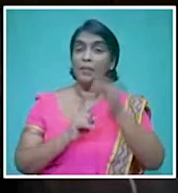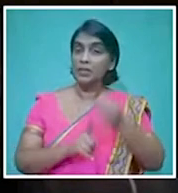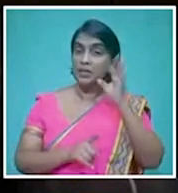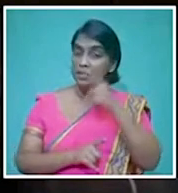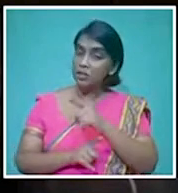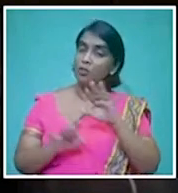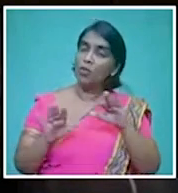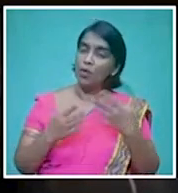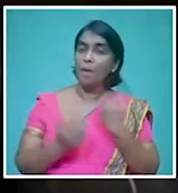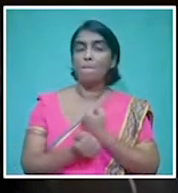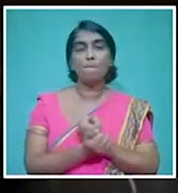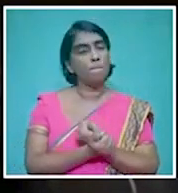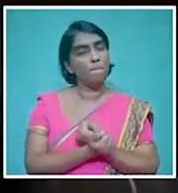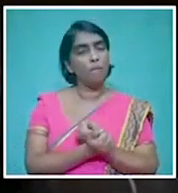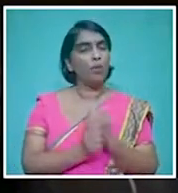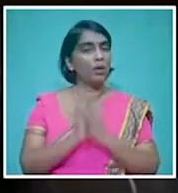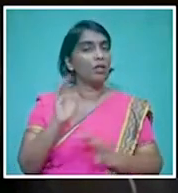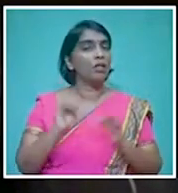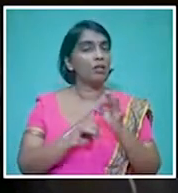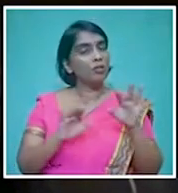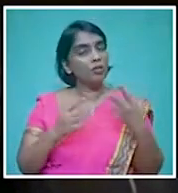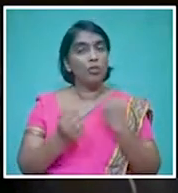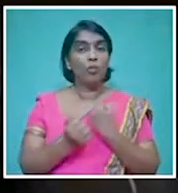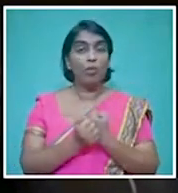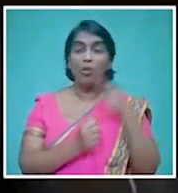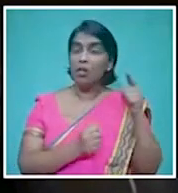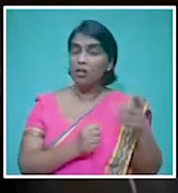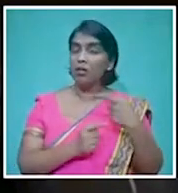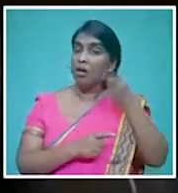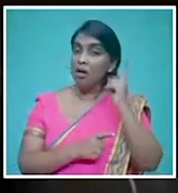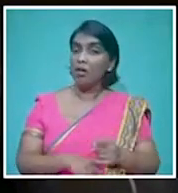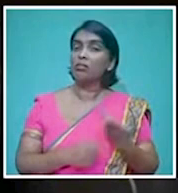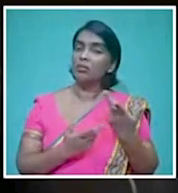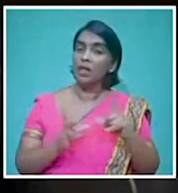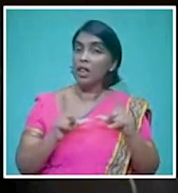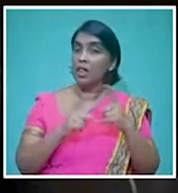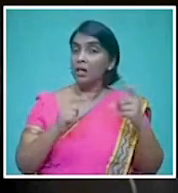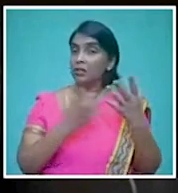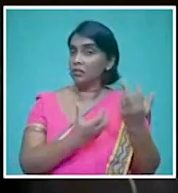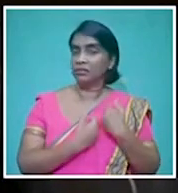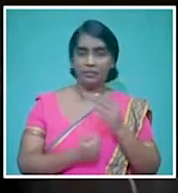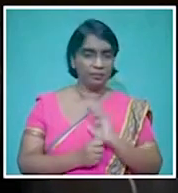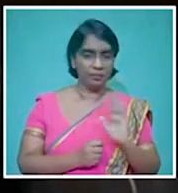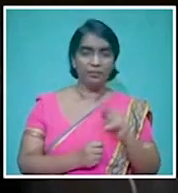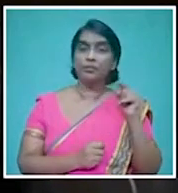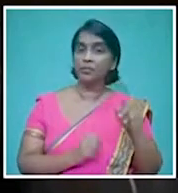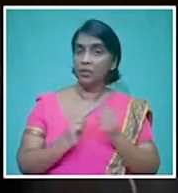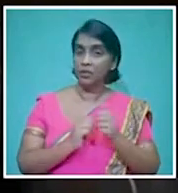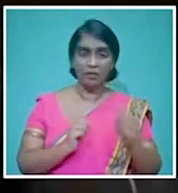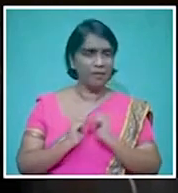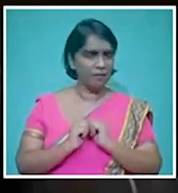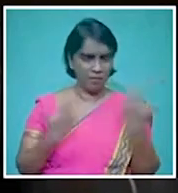ජනාධිපතිගෙන් හෝ පොලිස් අමාත්‍යවරයාගෙන් හෝ පොලිසියෙන් හෝ අවසර හෝ බලපත්‍ර අරගෙන නෙවෙයි. එහෙම කරන්න